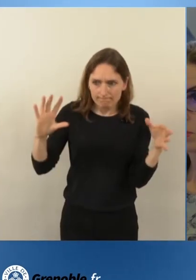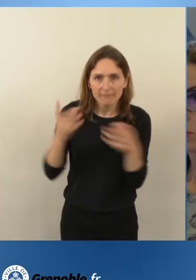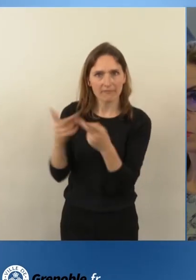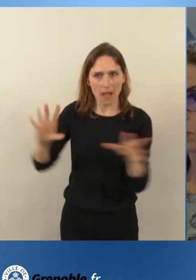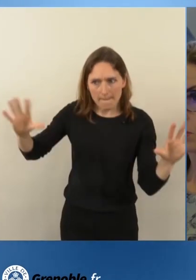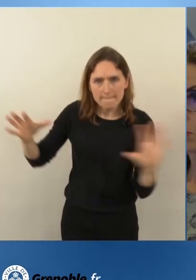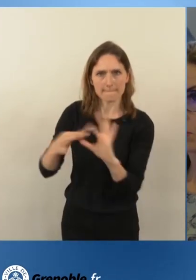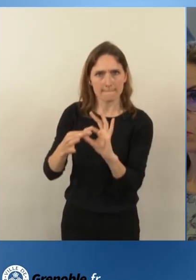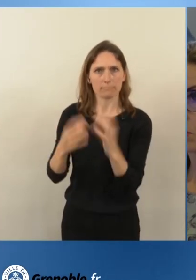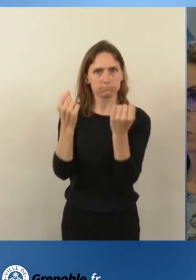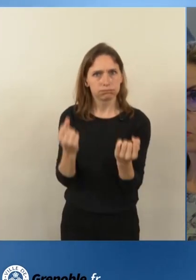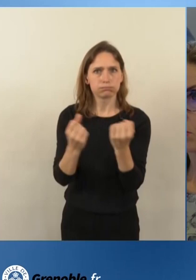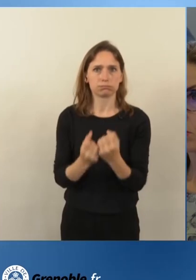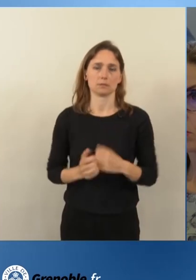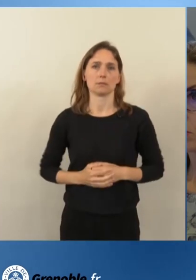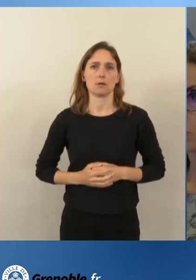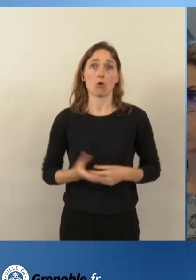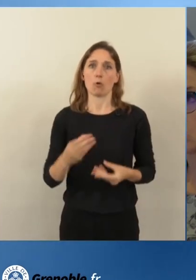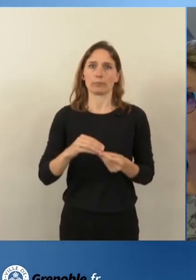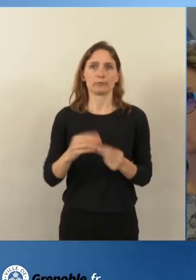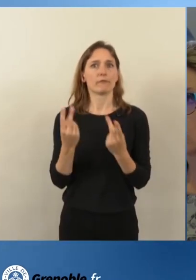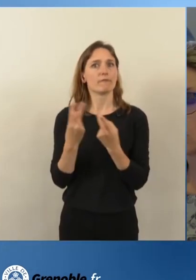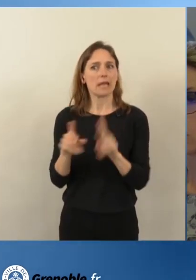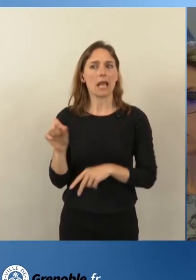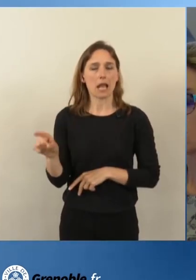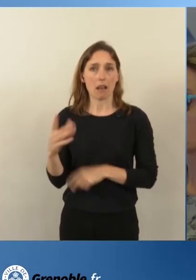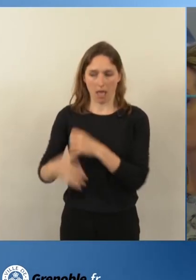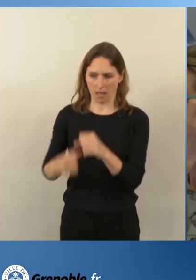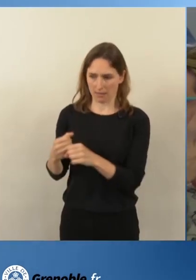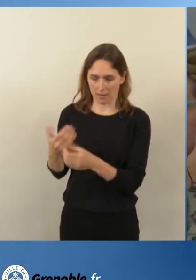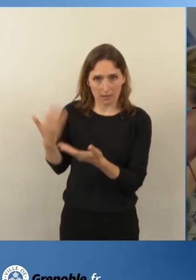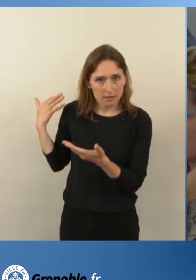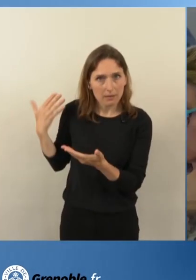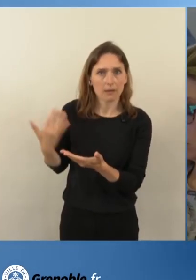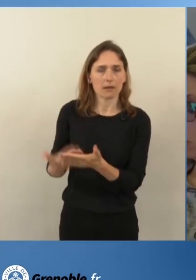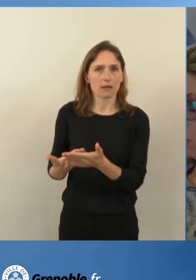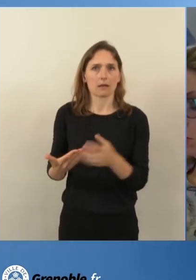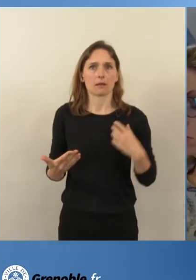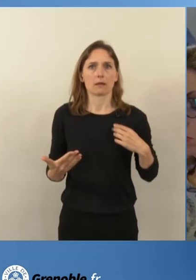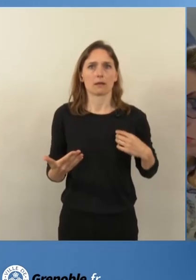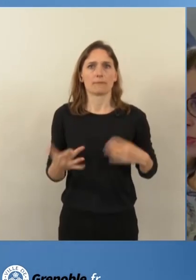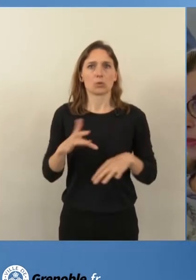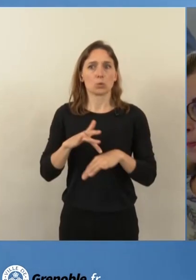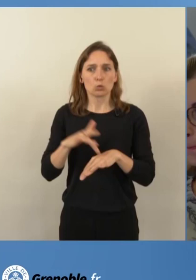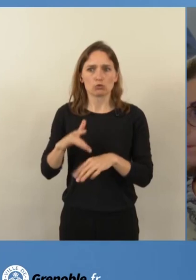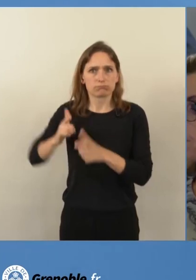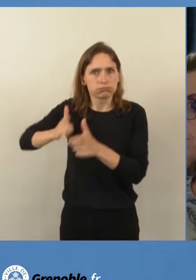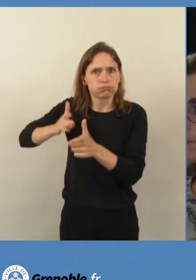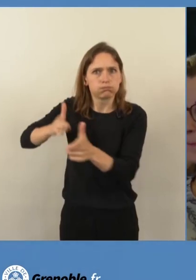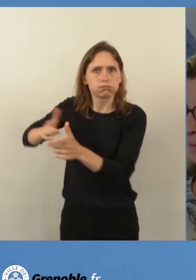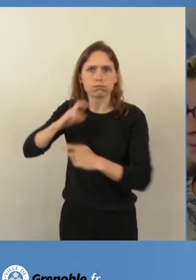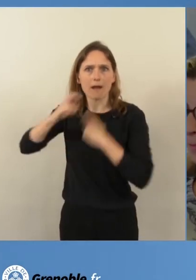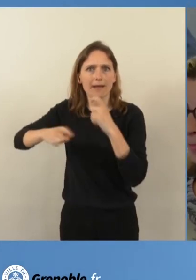d'autant qu'à leur a été victime cette année de cette de ces agressions qui